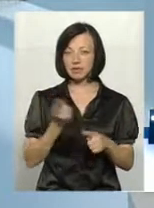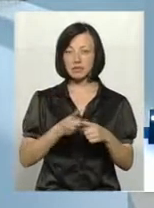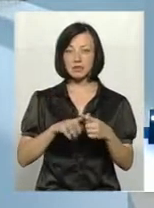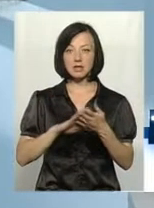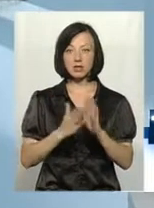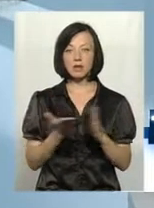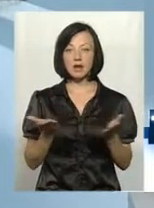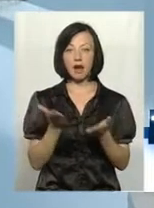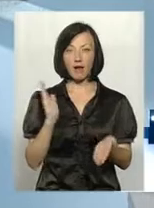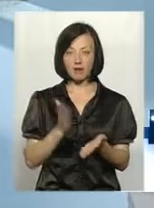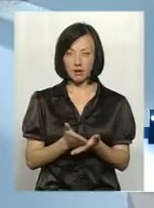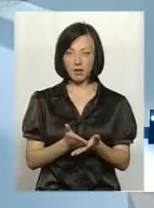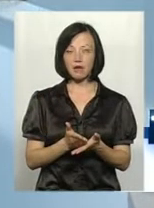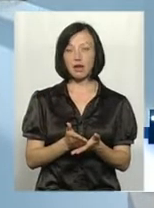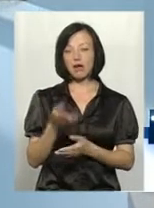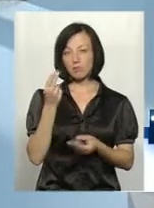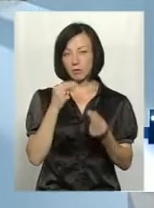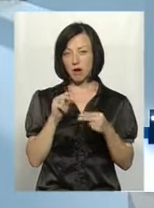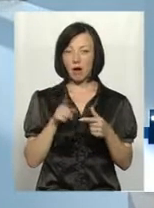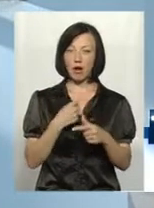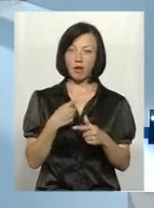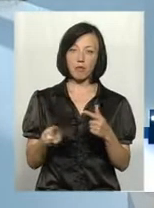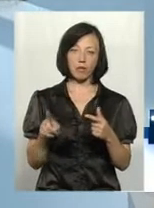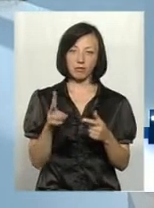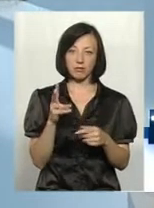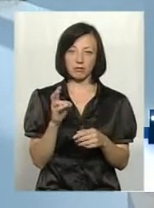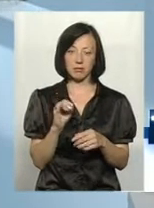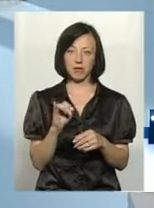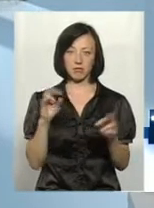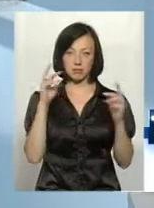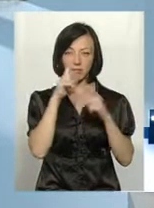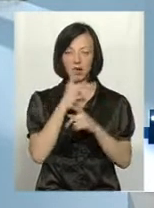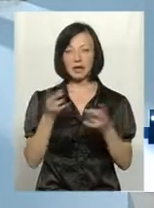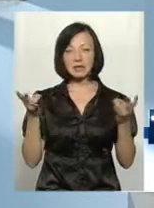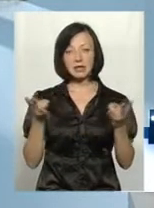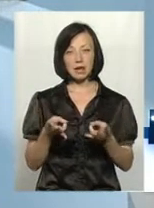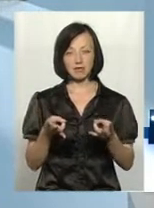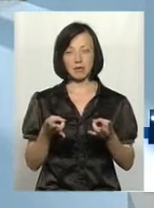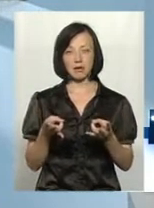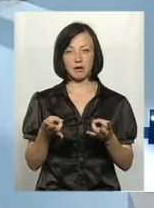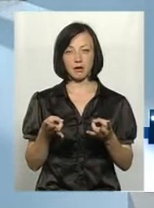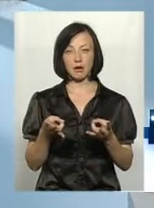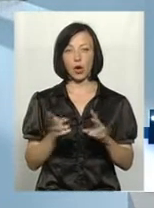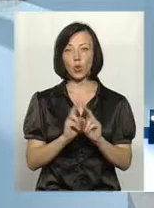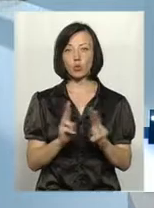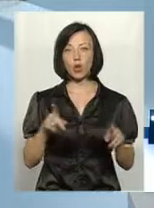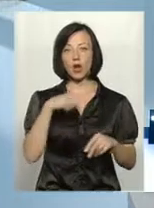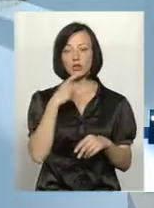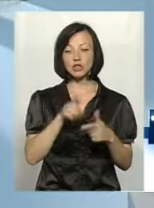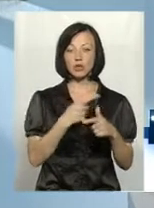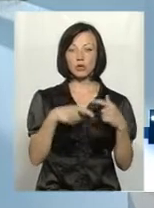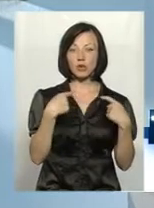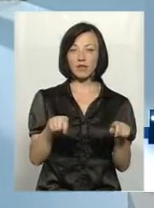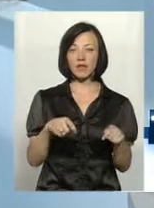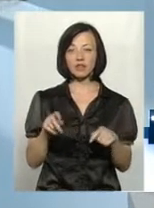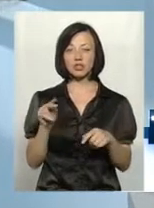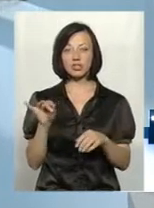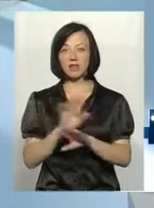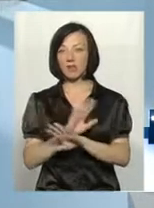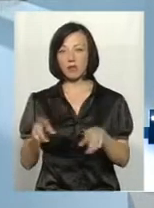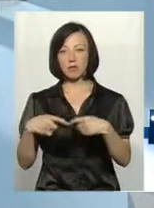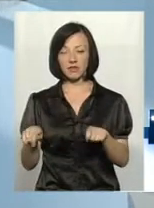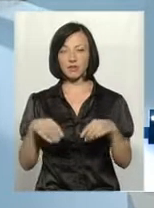ситуація, яка є, вона є оптимальна або вона не оптимальна. Тобто, необхідно ті, хто каже, чи продавати землю, чи не